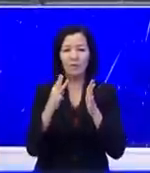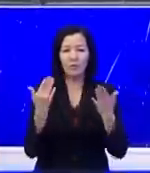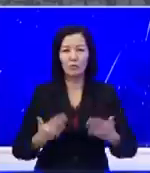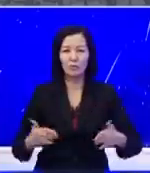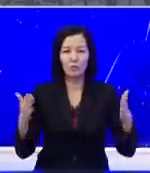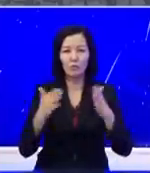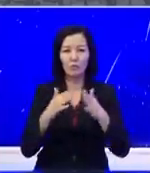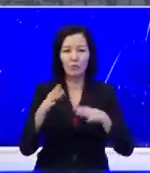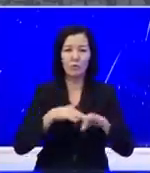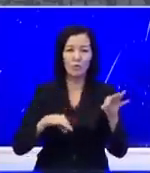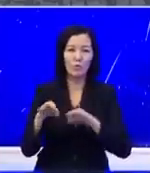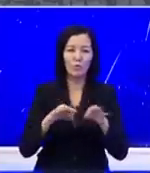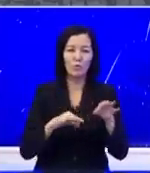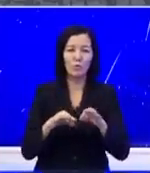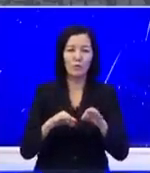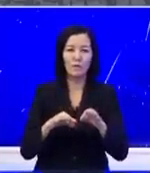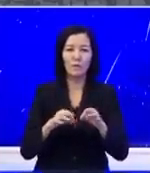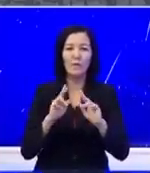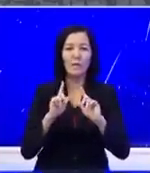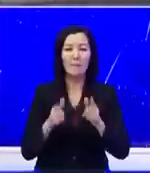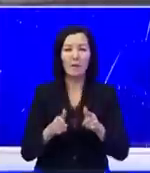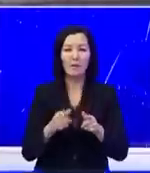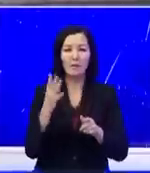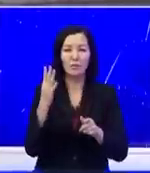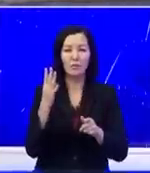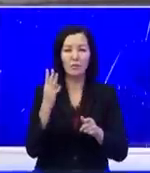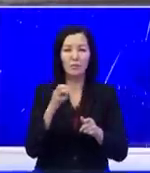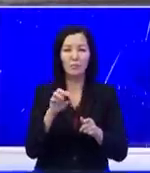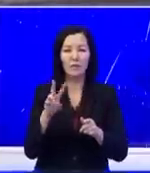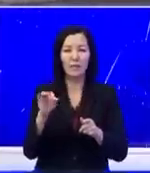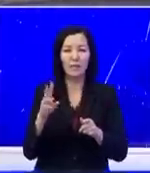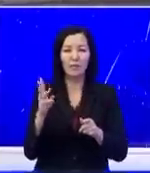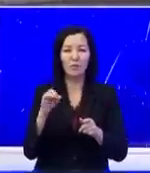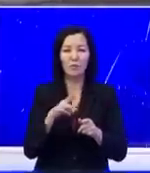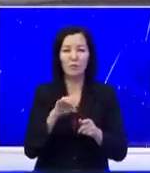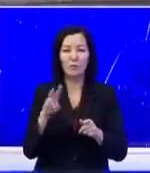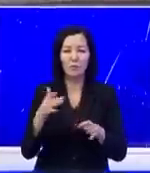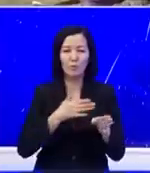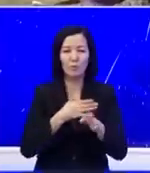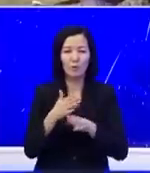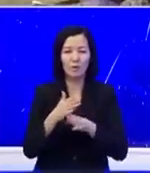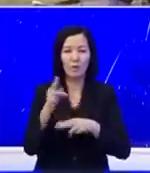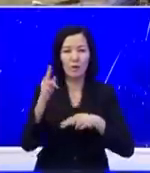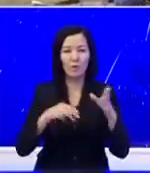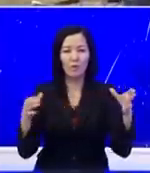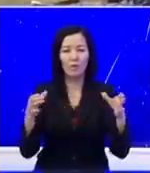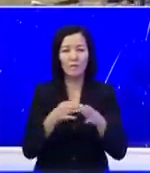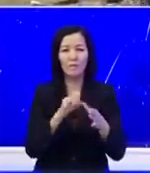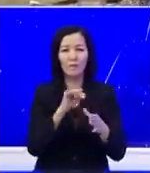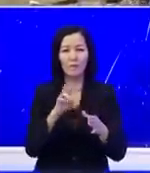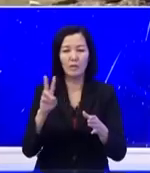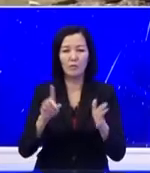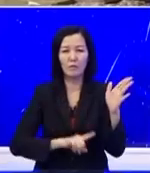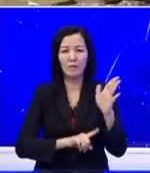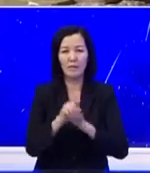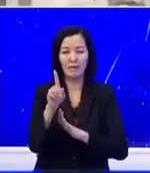үйдің құрылыс жобасы мақұлданып, 3 миллиард 400 миллион теңге қаржы қарастырылған. Мұнда мердігерлер 90 айында іс